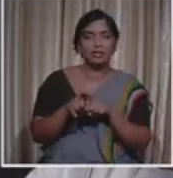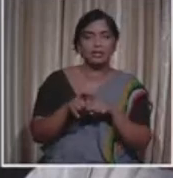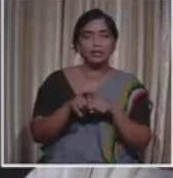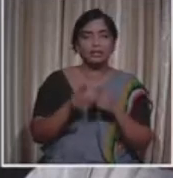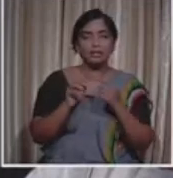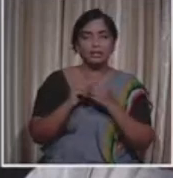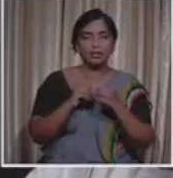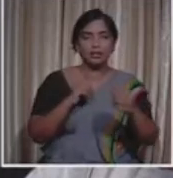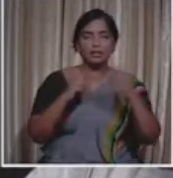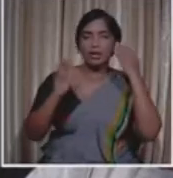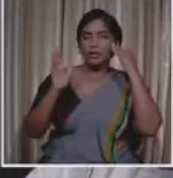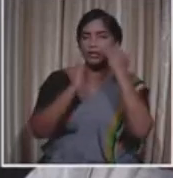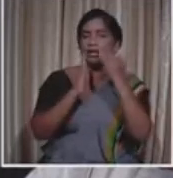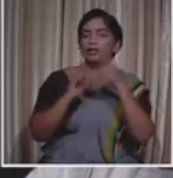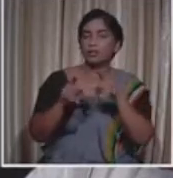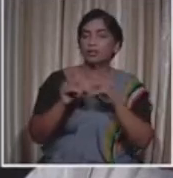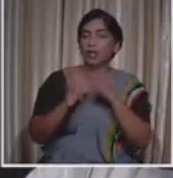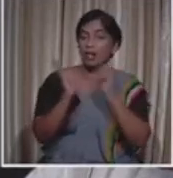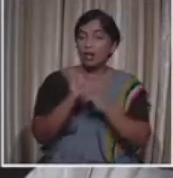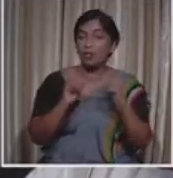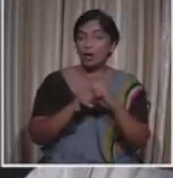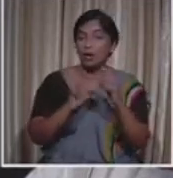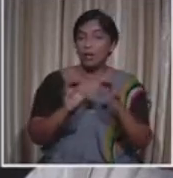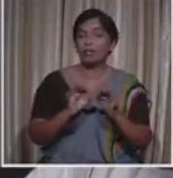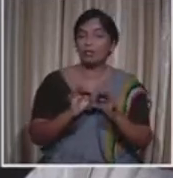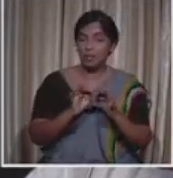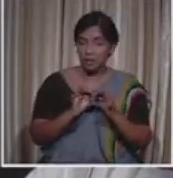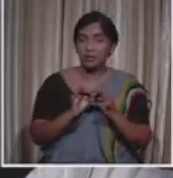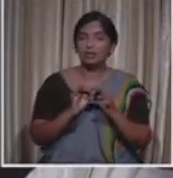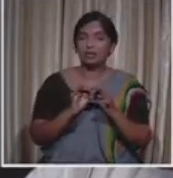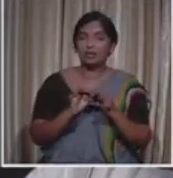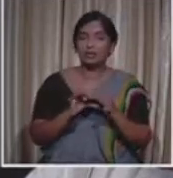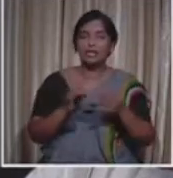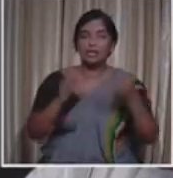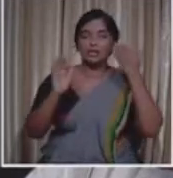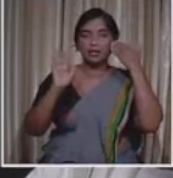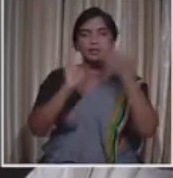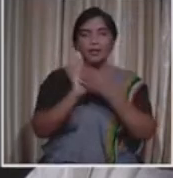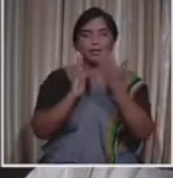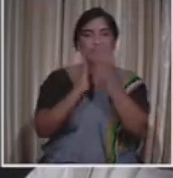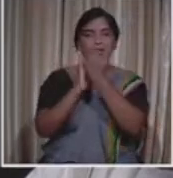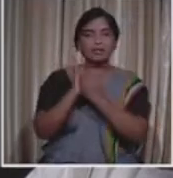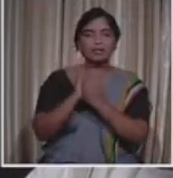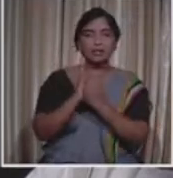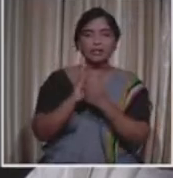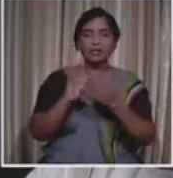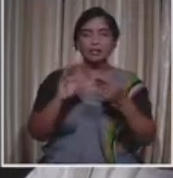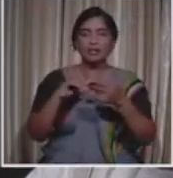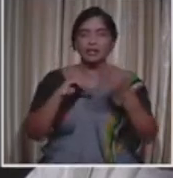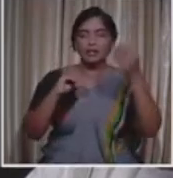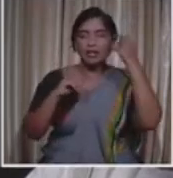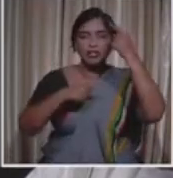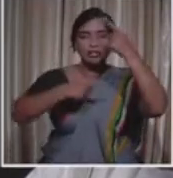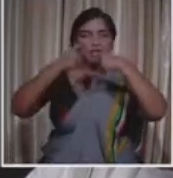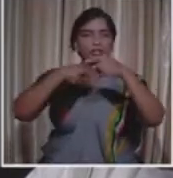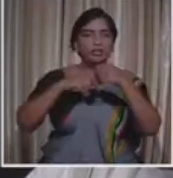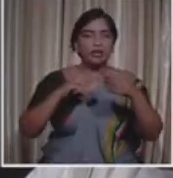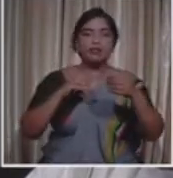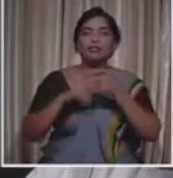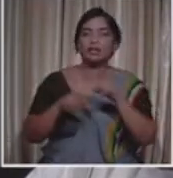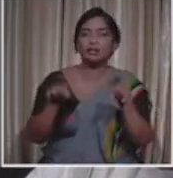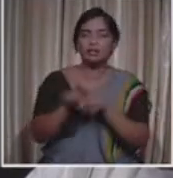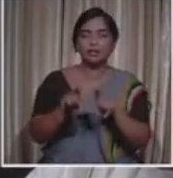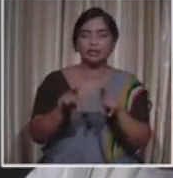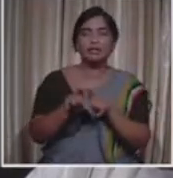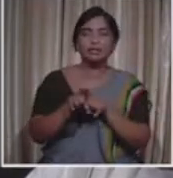රට හැටියට ගවන්න ඕන ණය ප්‍රමාණය කොච්චරද ඩොලර් බිලියන කීයක් නැද රුපියල් ට්‍රිලියන කීයක් නැද කියලා අපි කවුරුත් හරියට අධ්‍යයනය කළ දැනගෙන හිටියේ නැහැ ඒ ආර්ථිකය පිළිබඳ